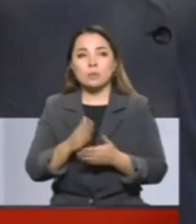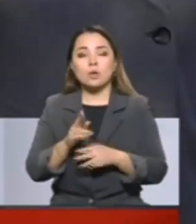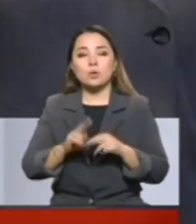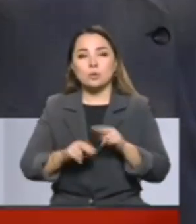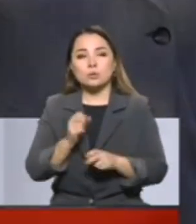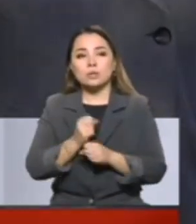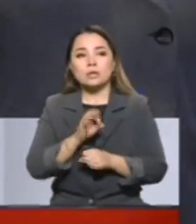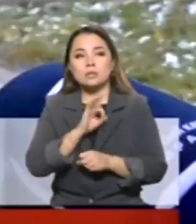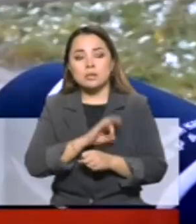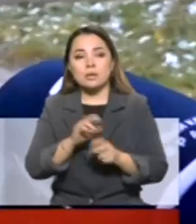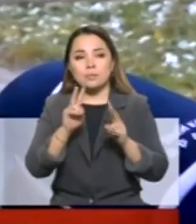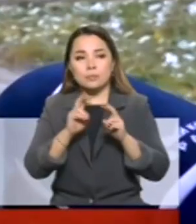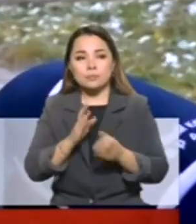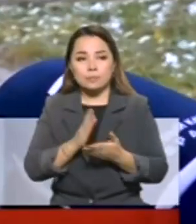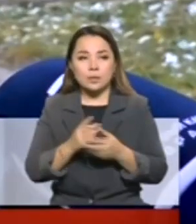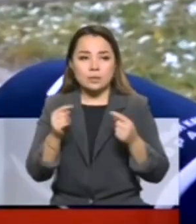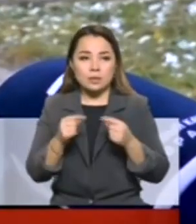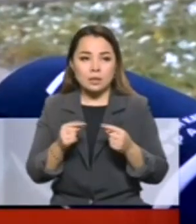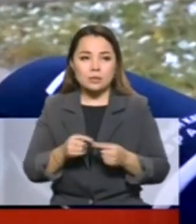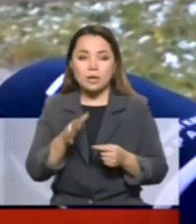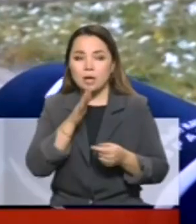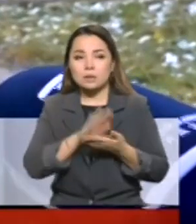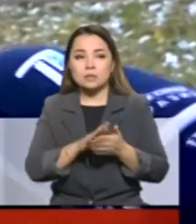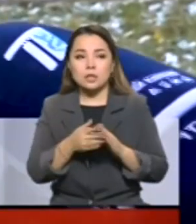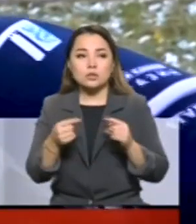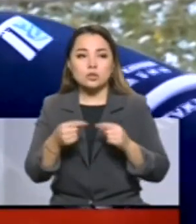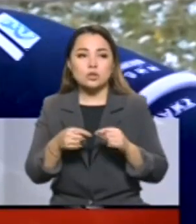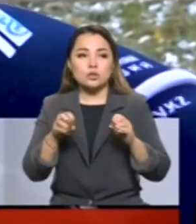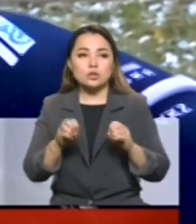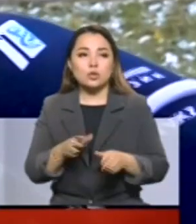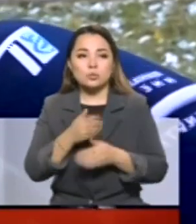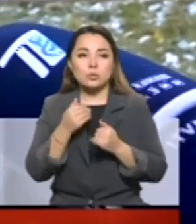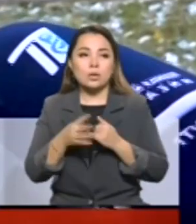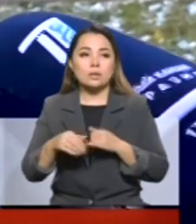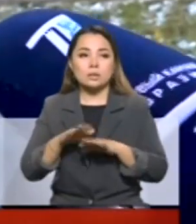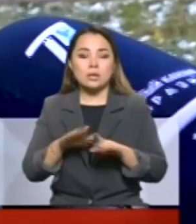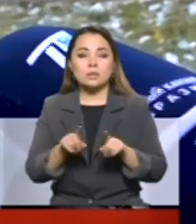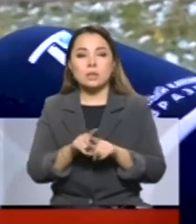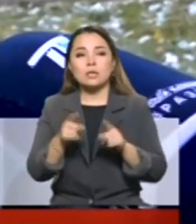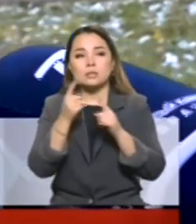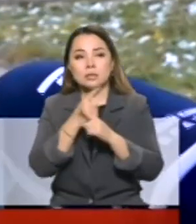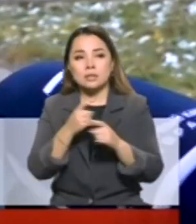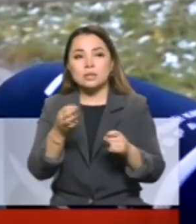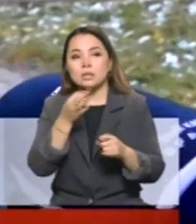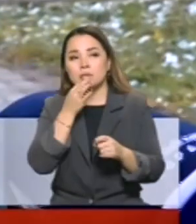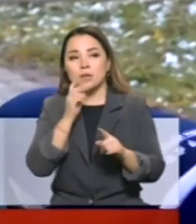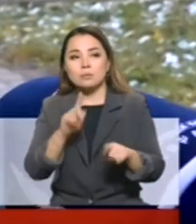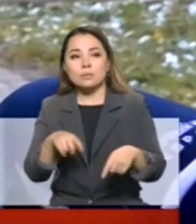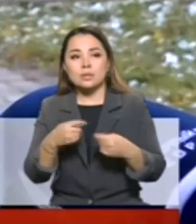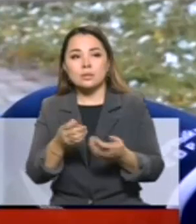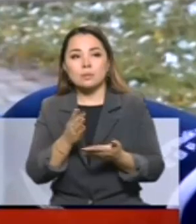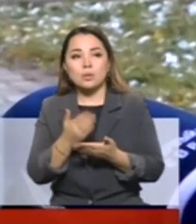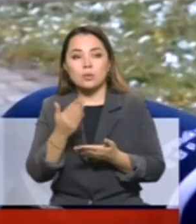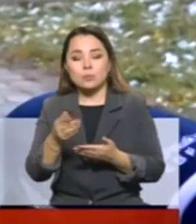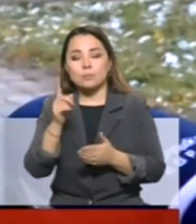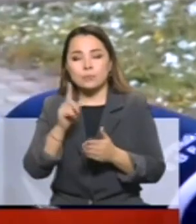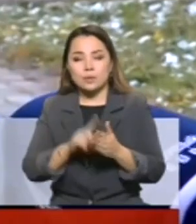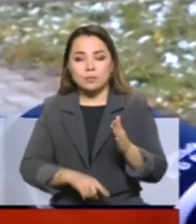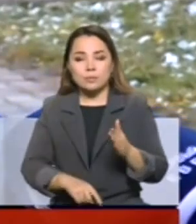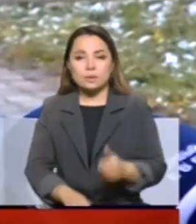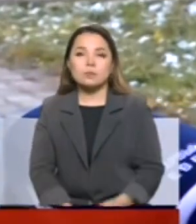жүргізуге жарамдылығы тексеріліп жатыр. Нақты аламыз деген шешім жоқ. Аумақты босату жөніндегі ескертпені ертерек беріп жіберіппіз. Оны